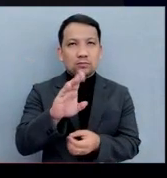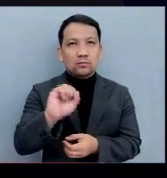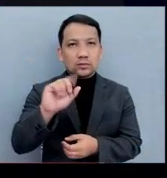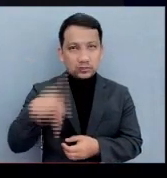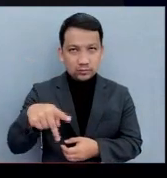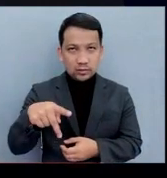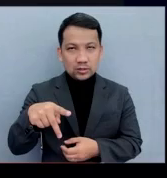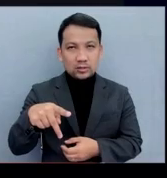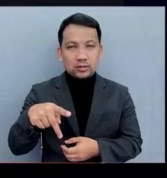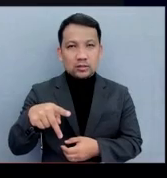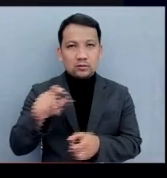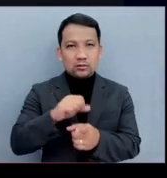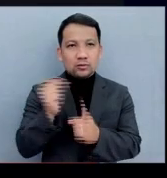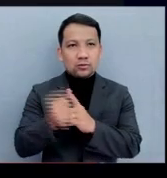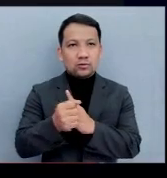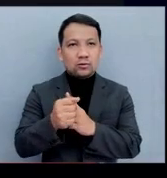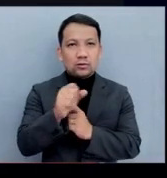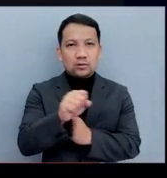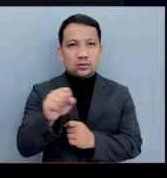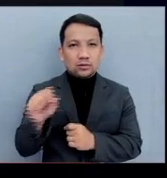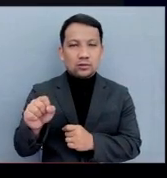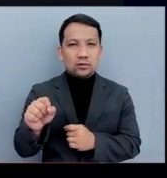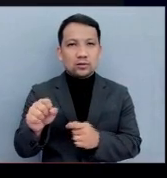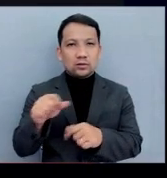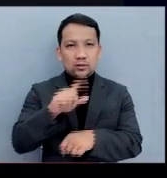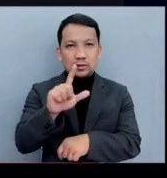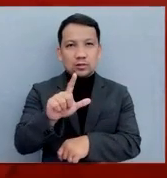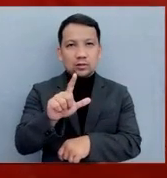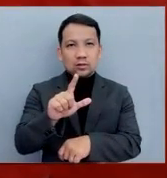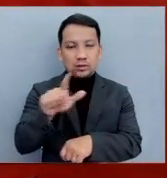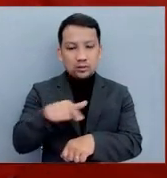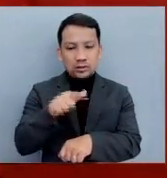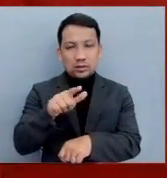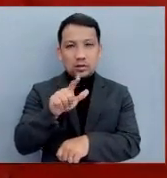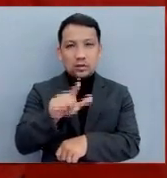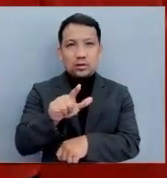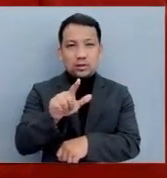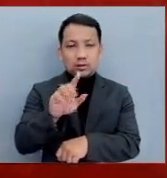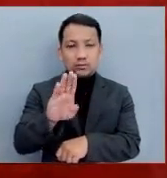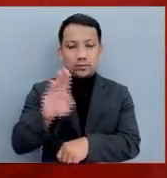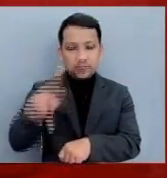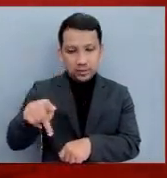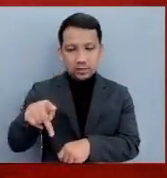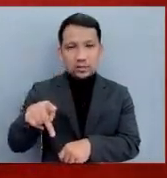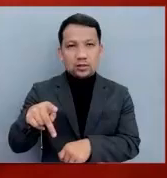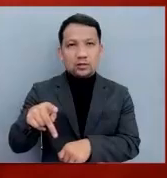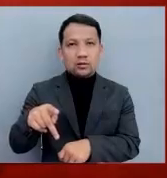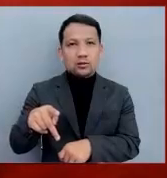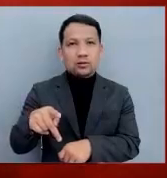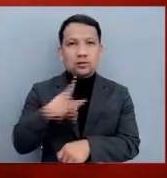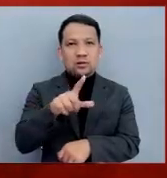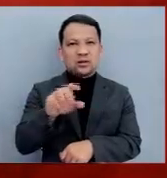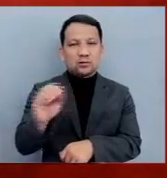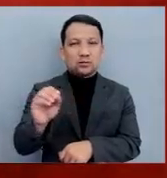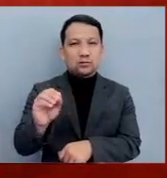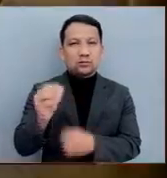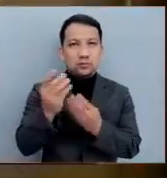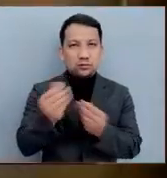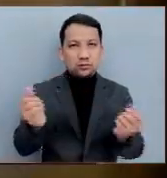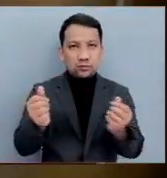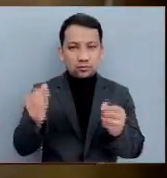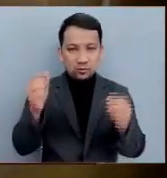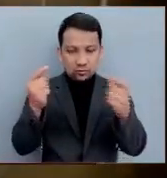Pilipinas, Social Security System at Land Bank of the Philippines. Sa kabila nito, kumpiyansa ang LTO na mararesolba ang